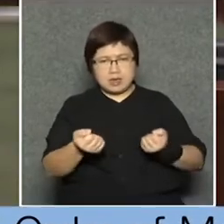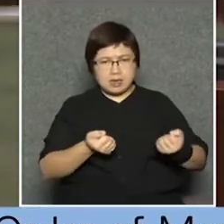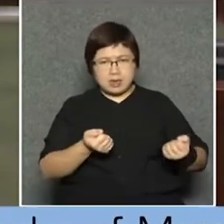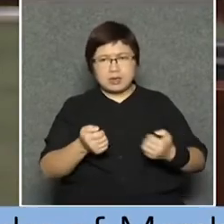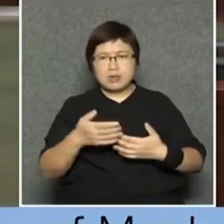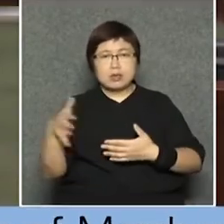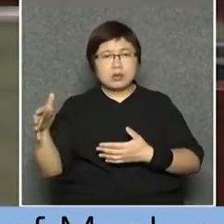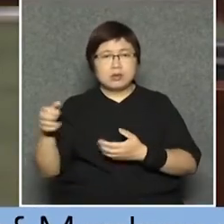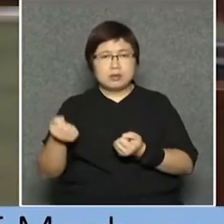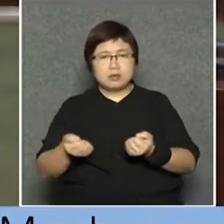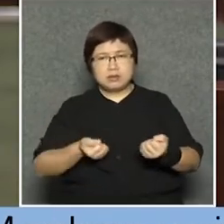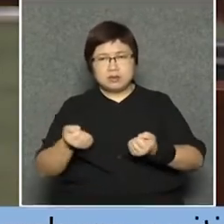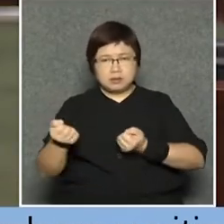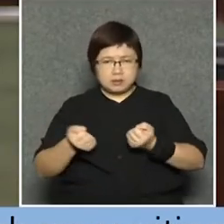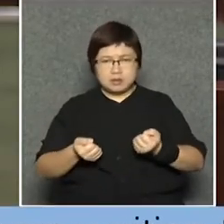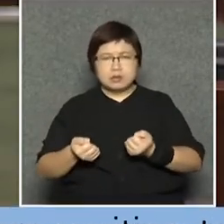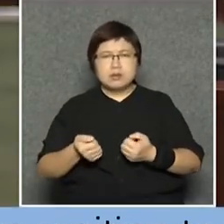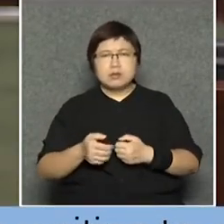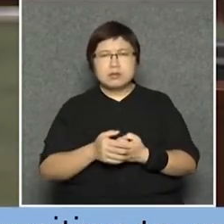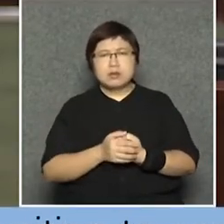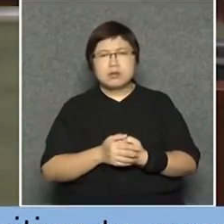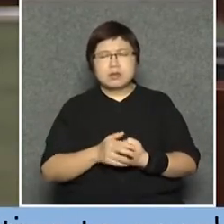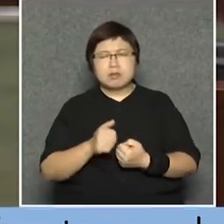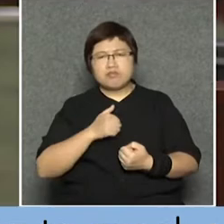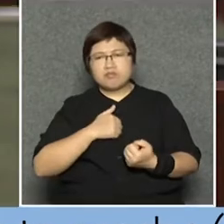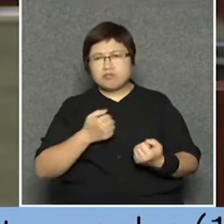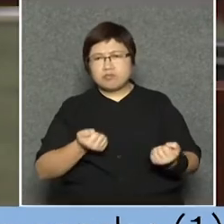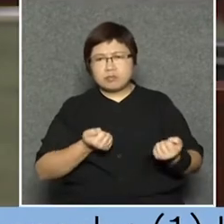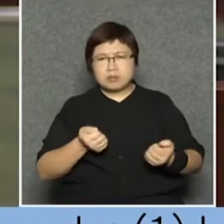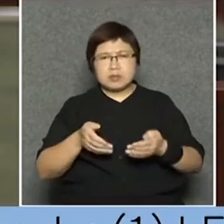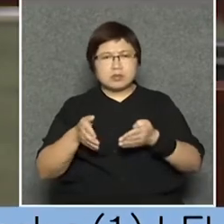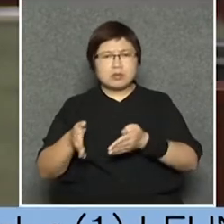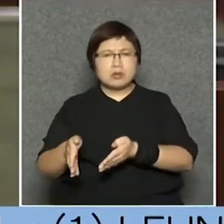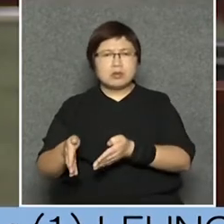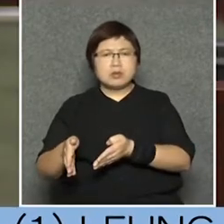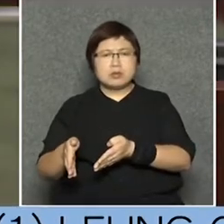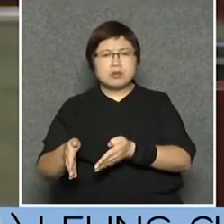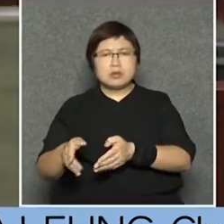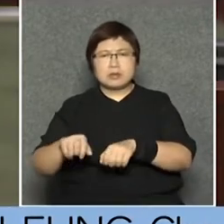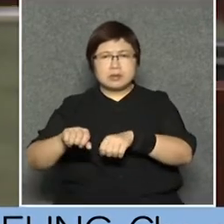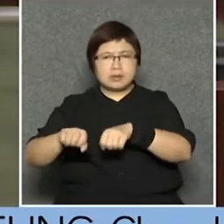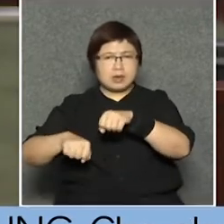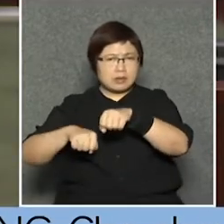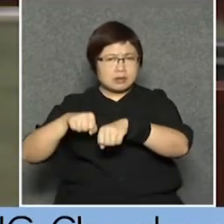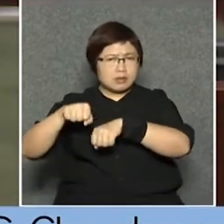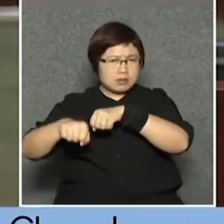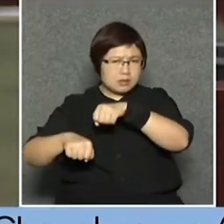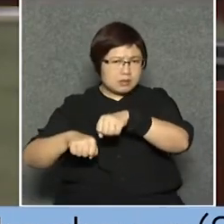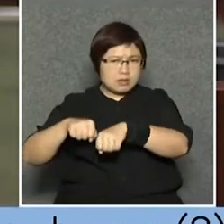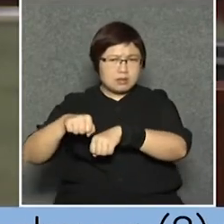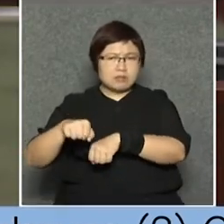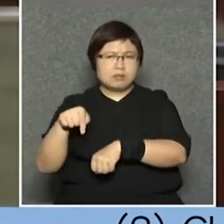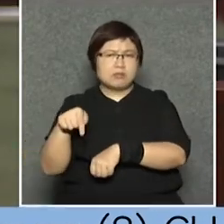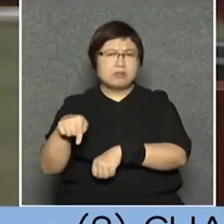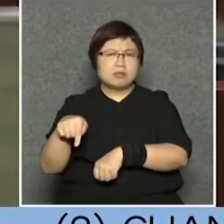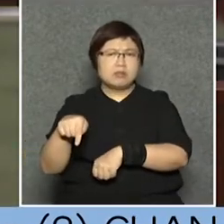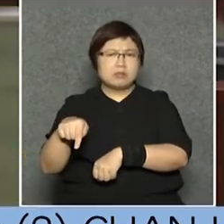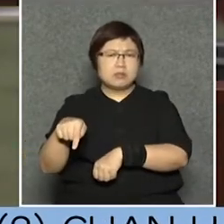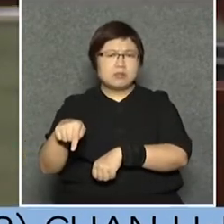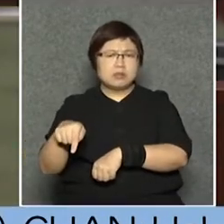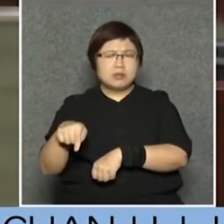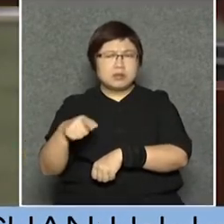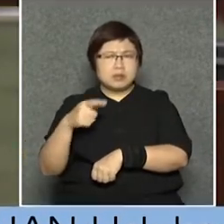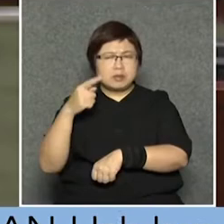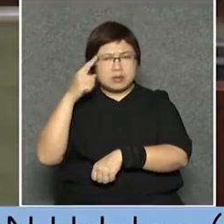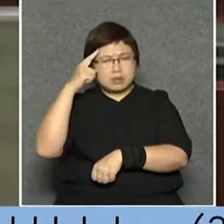他的交通工具駕駛者，對於單車這件事那個錯誤的認識，